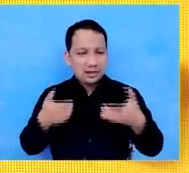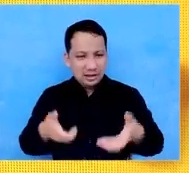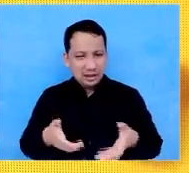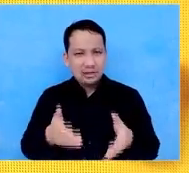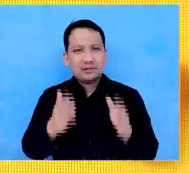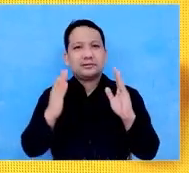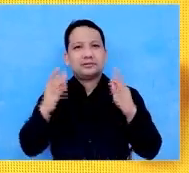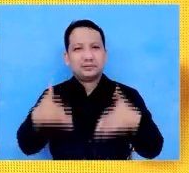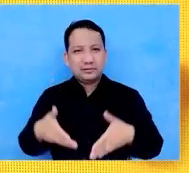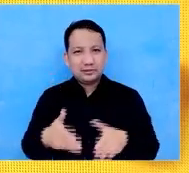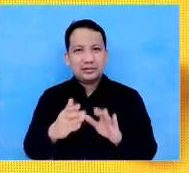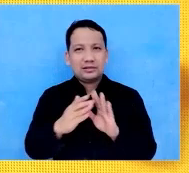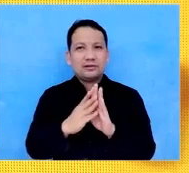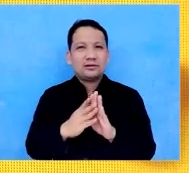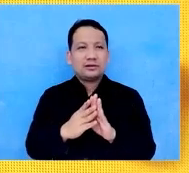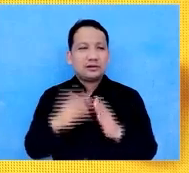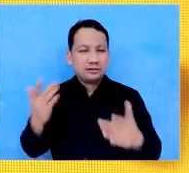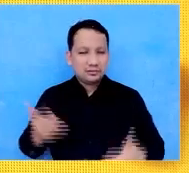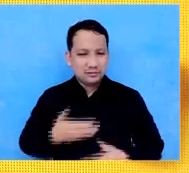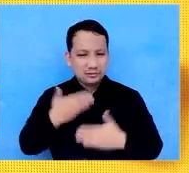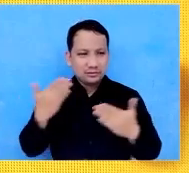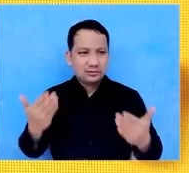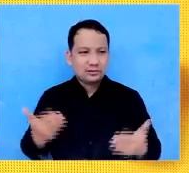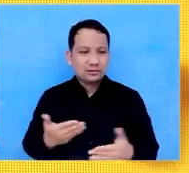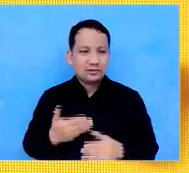nagpaparaya, ligayang